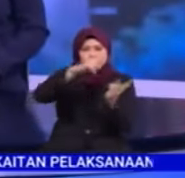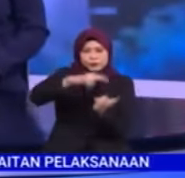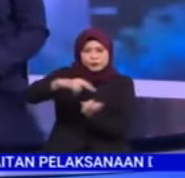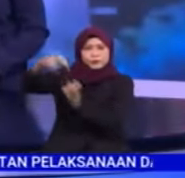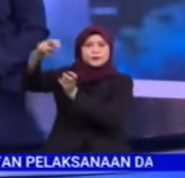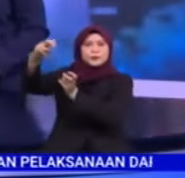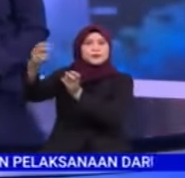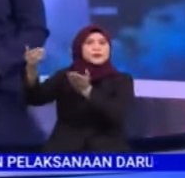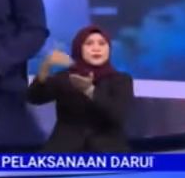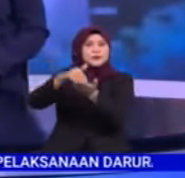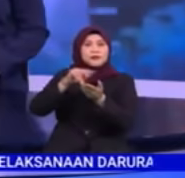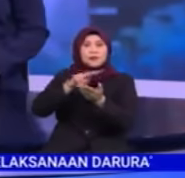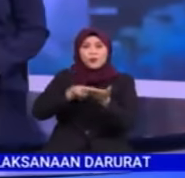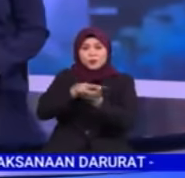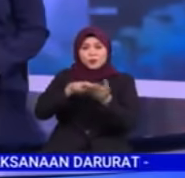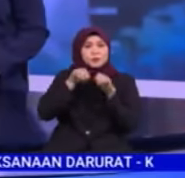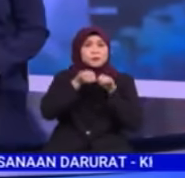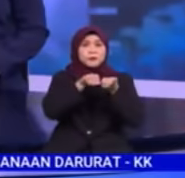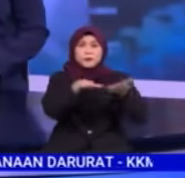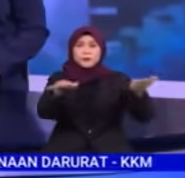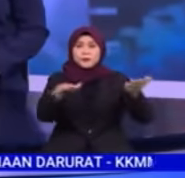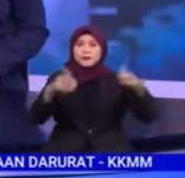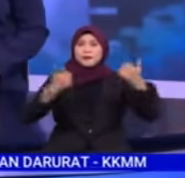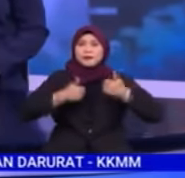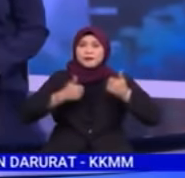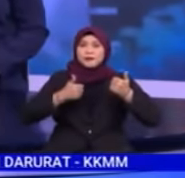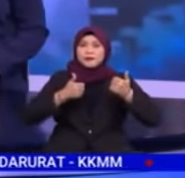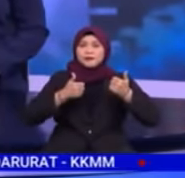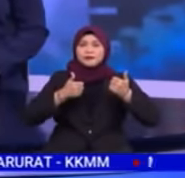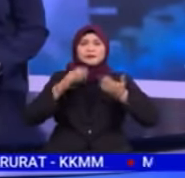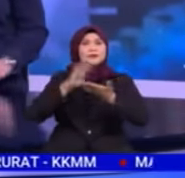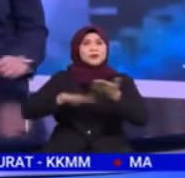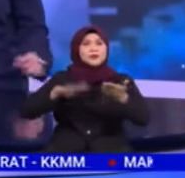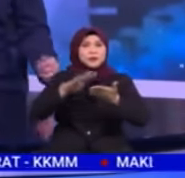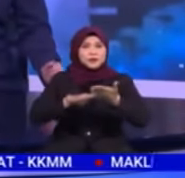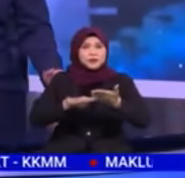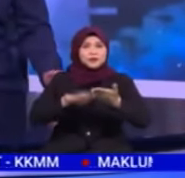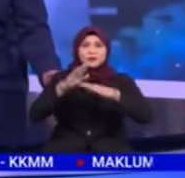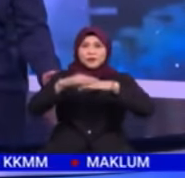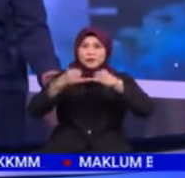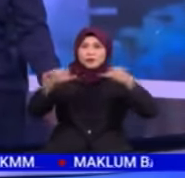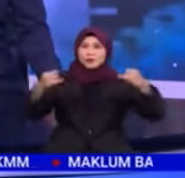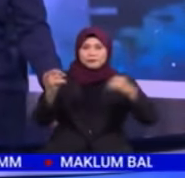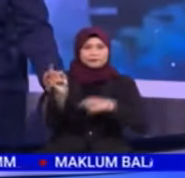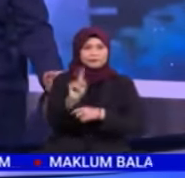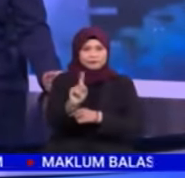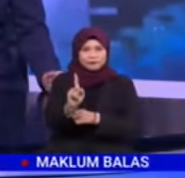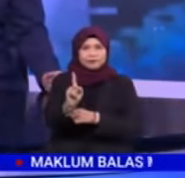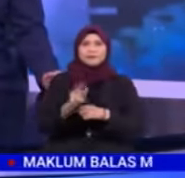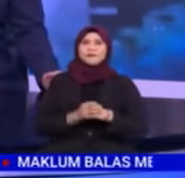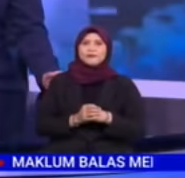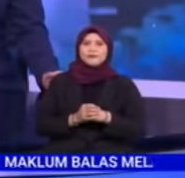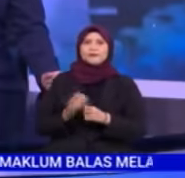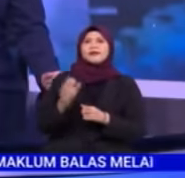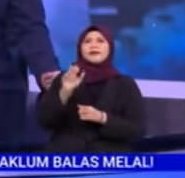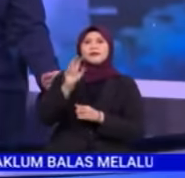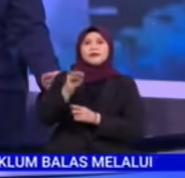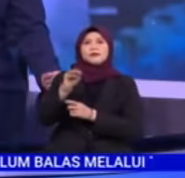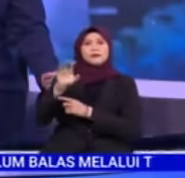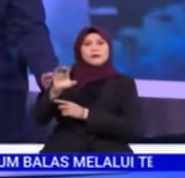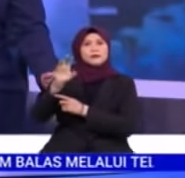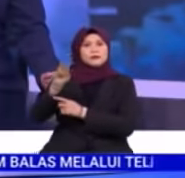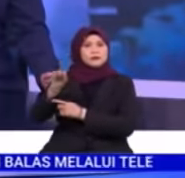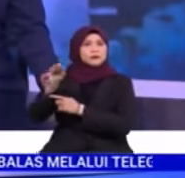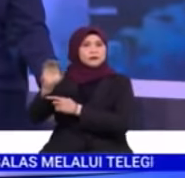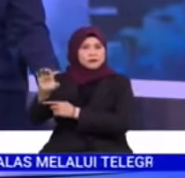jangan menularkan video iklan adiquity bousou perjudian dalam kalian di media sosial terus Israel saya komunikasi dan